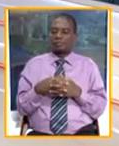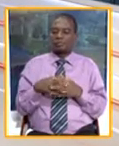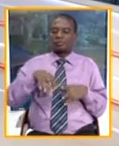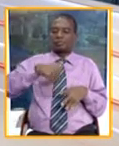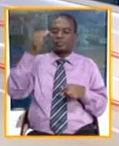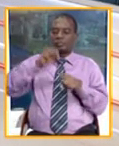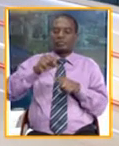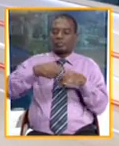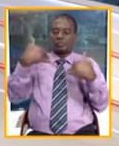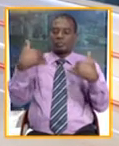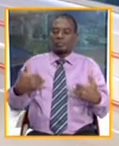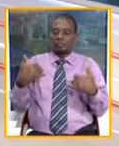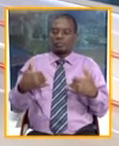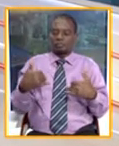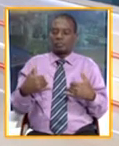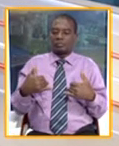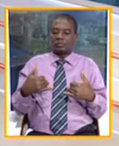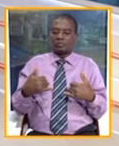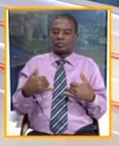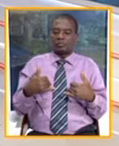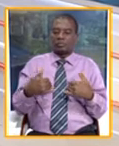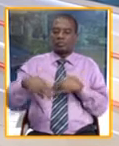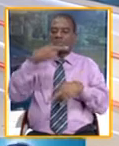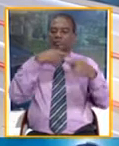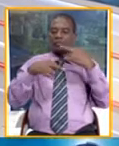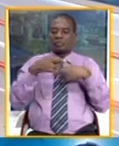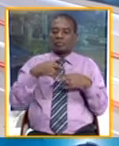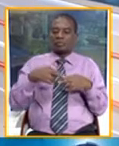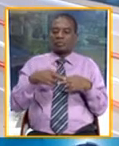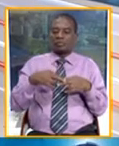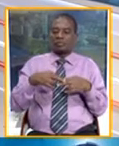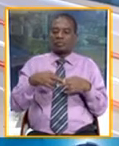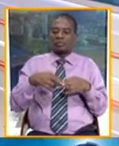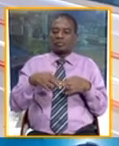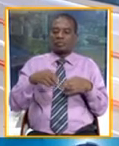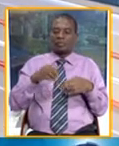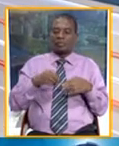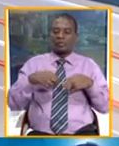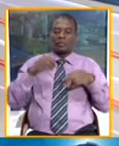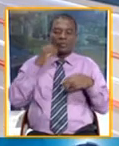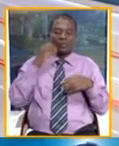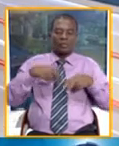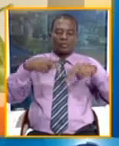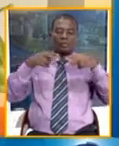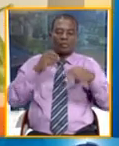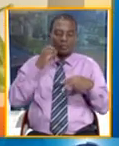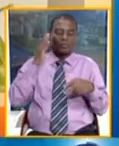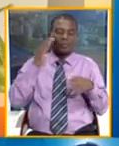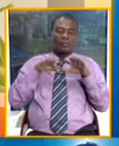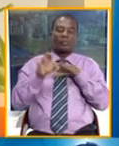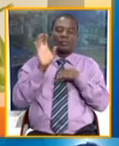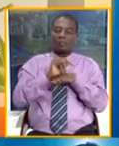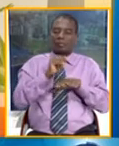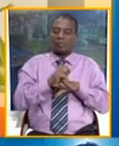autre sujet à présent, peut-être un retour de la location-vente de maisons en Côte d'Ivoire. Les acteurs du